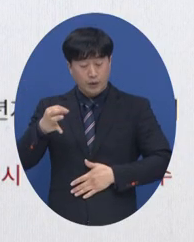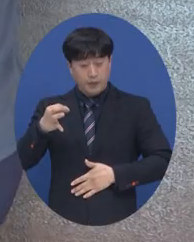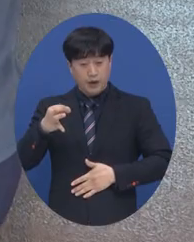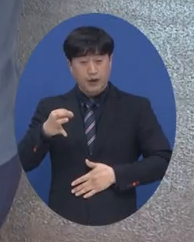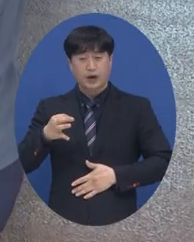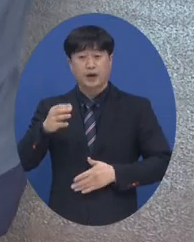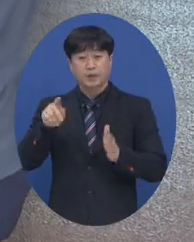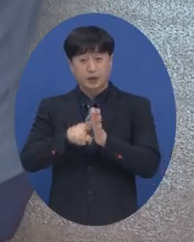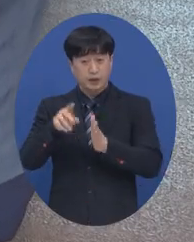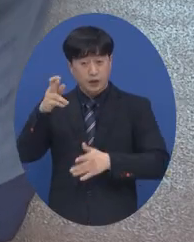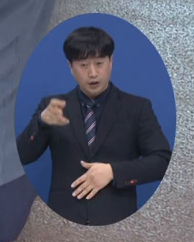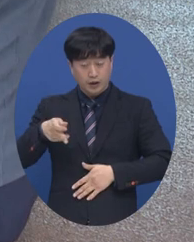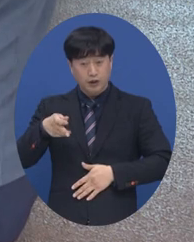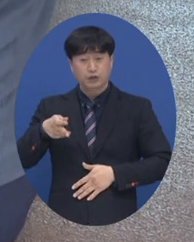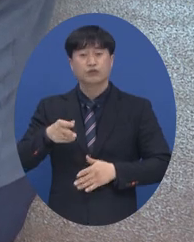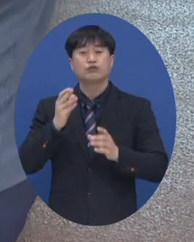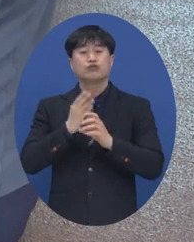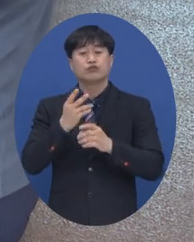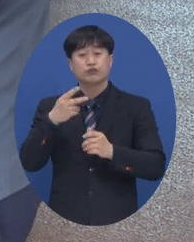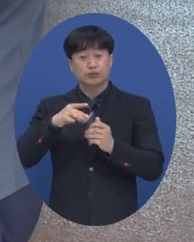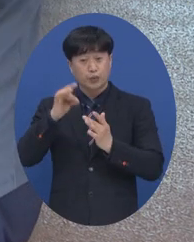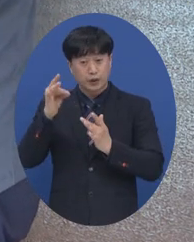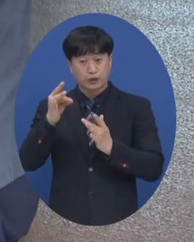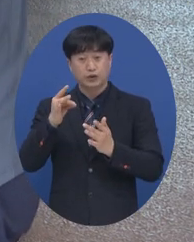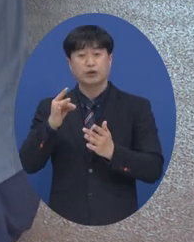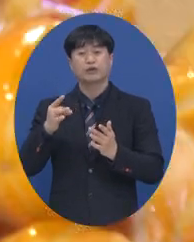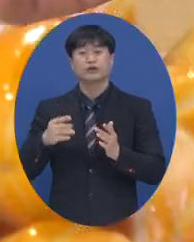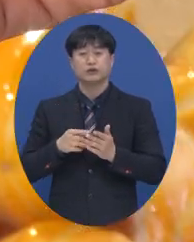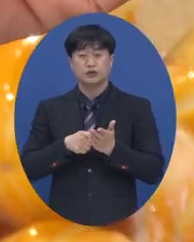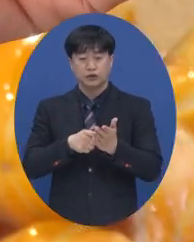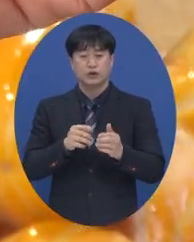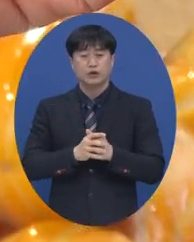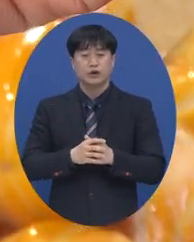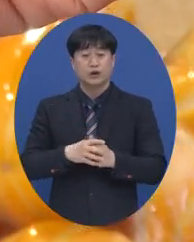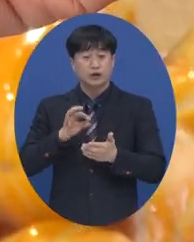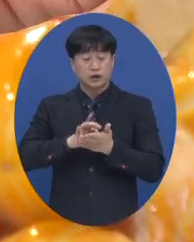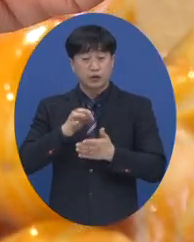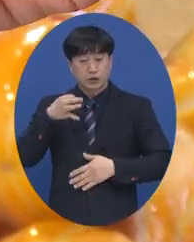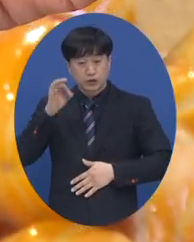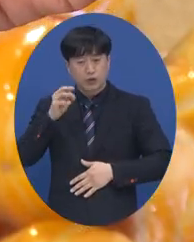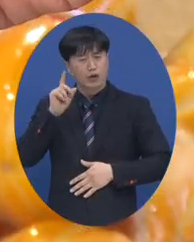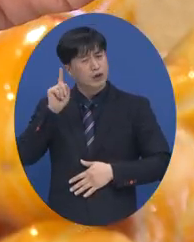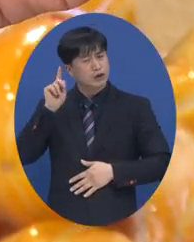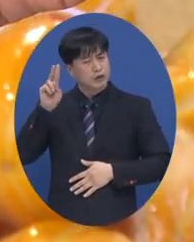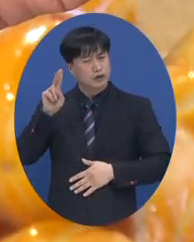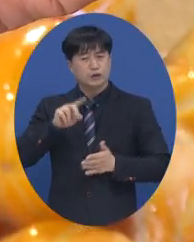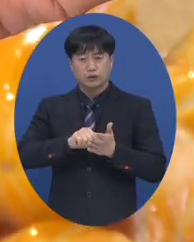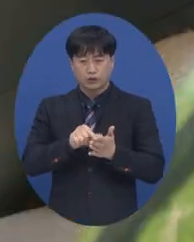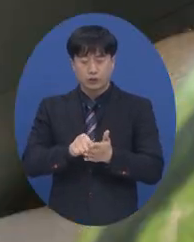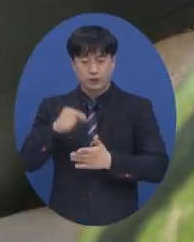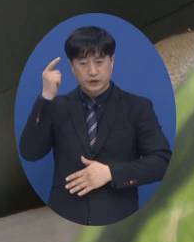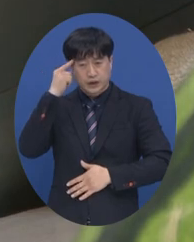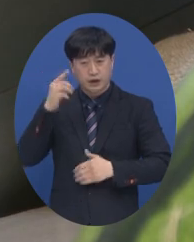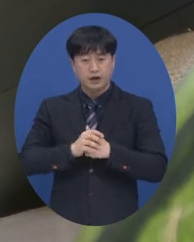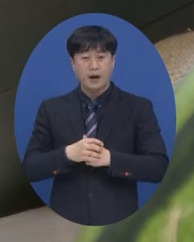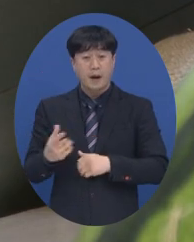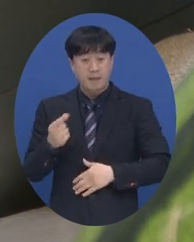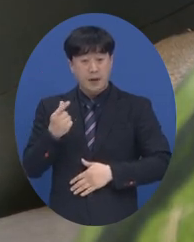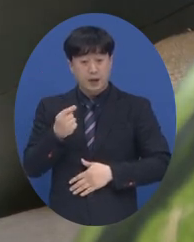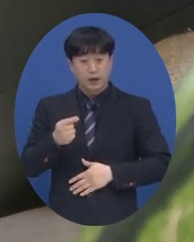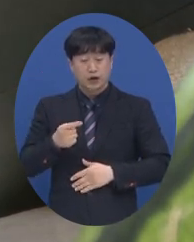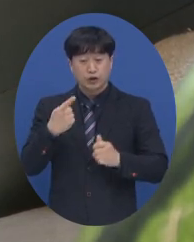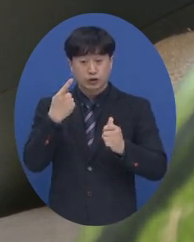중 선택해 사용하면 됩니다 사용 승인까지 하루에서 이틀 정도 걸리는 점을 감안했을 때 빠르면